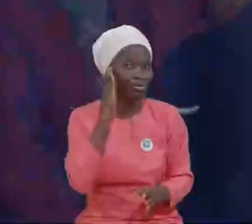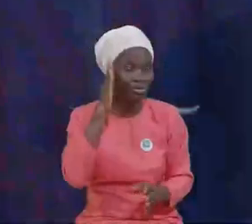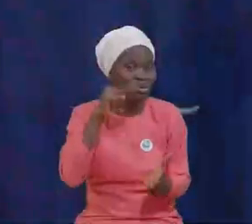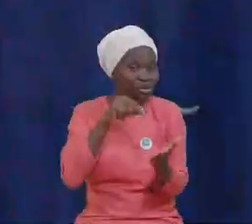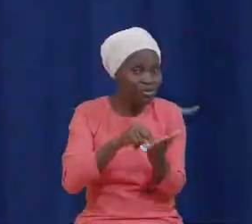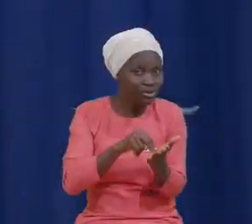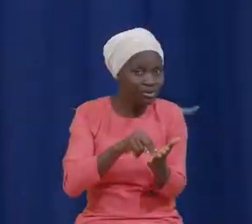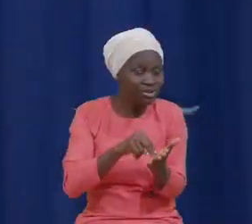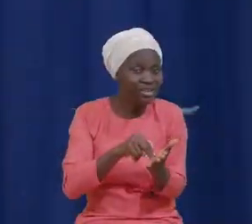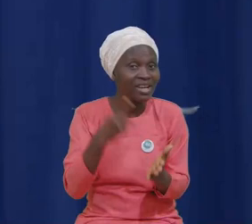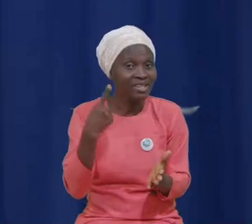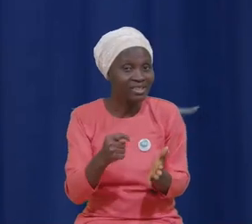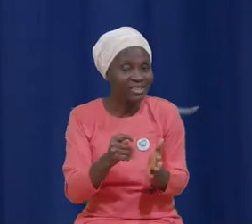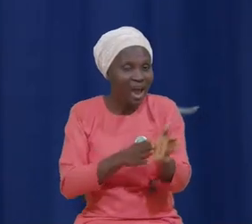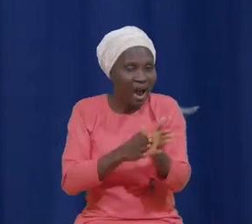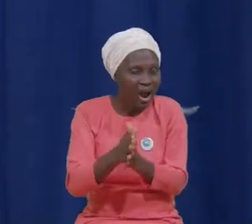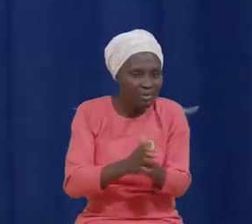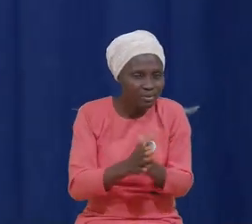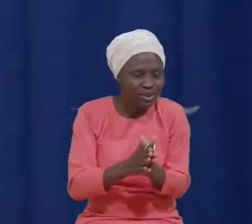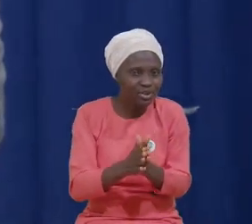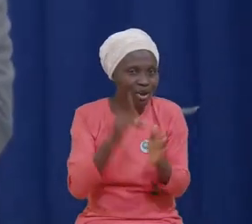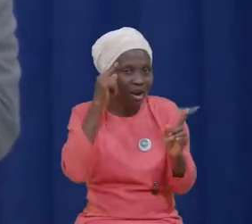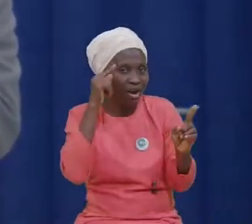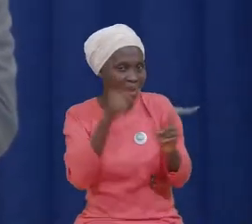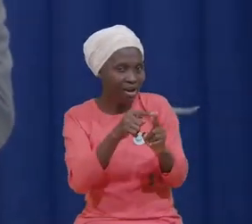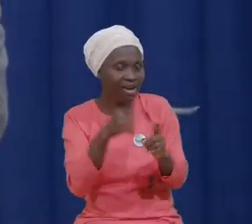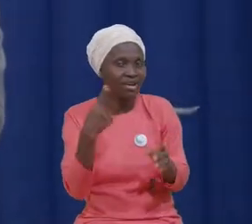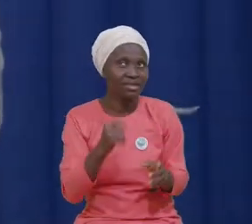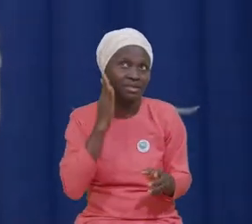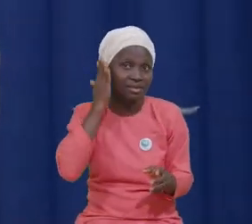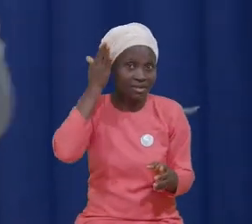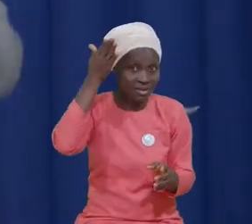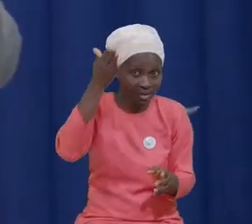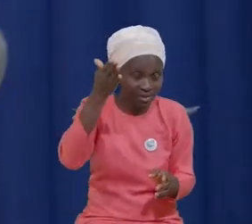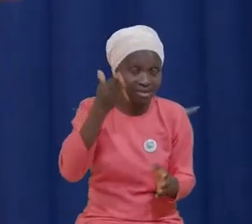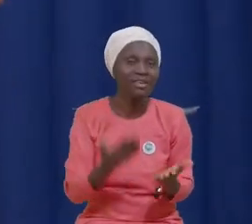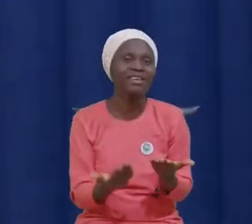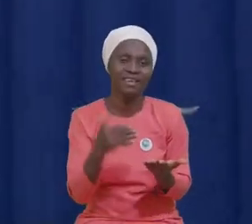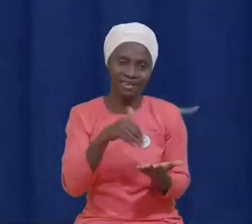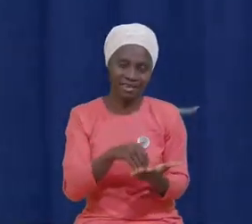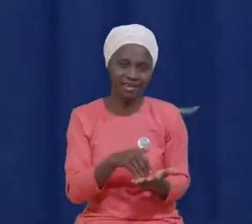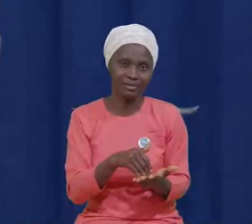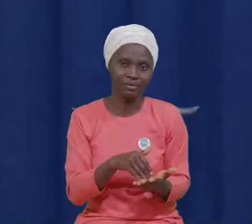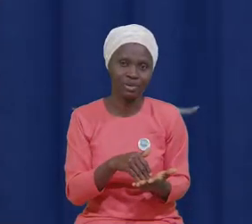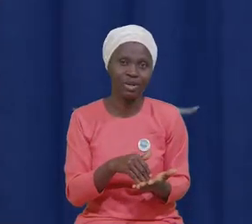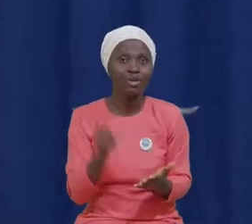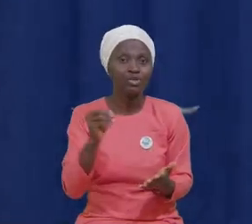Et tu auras encore l'ambition. Tu vas poursuivre ton ambition. Tu vas poursuivre ta